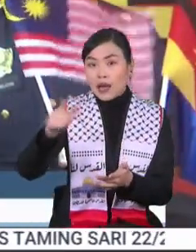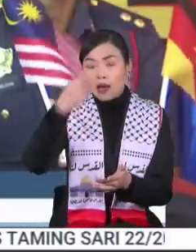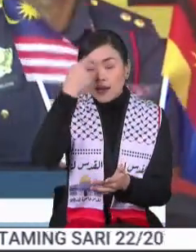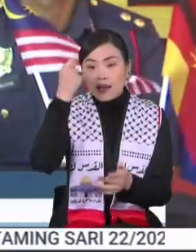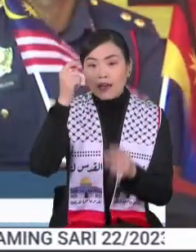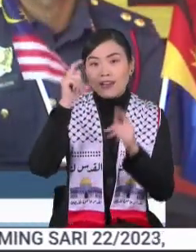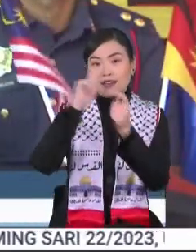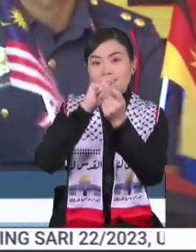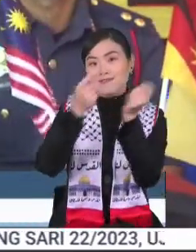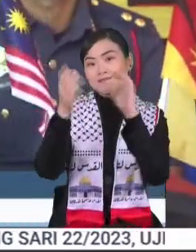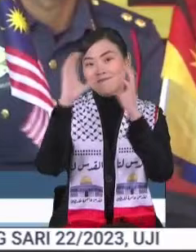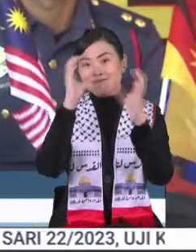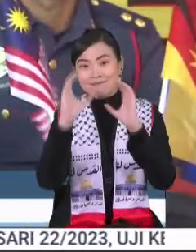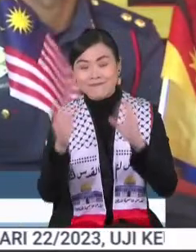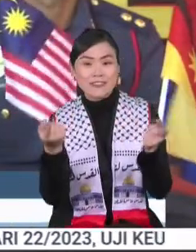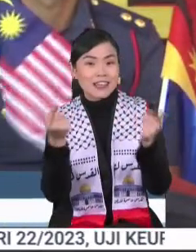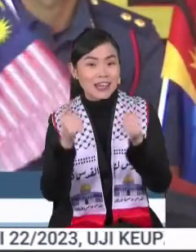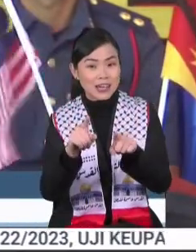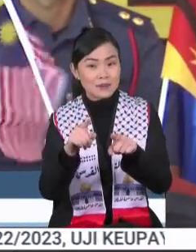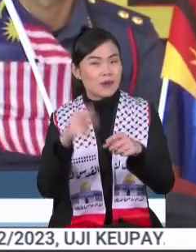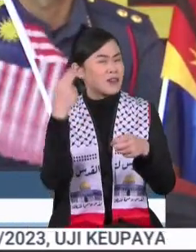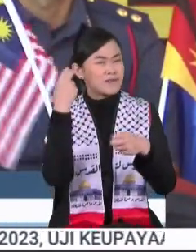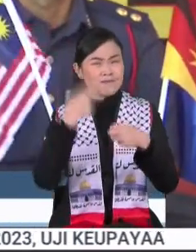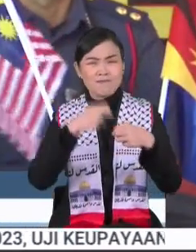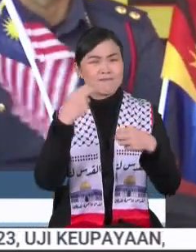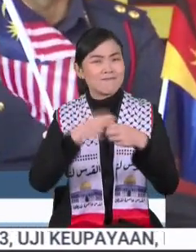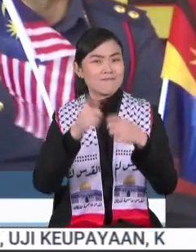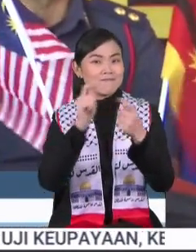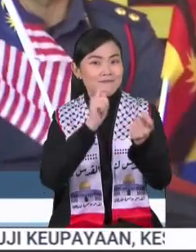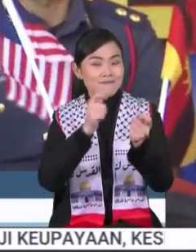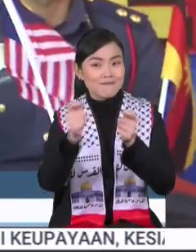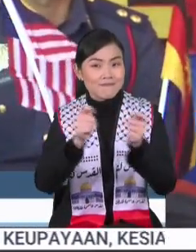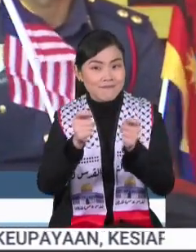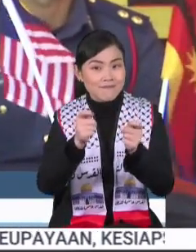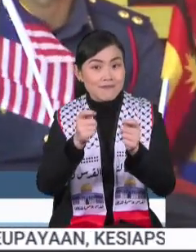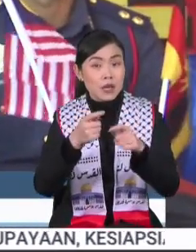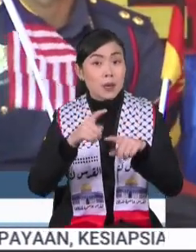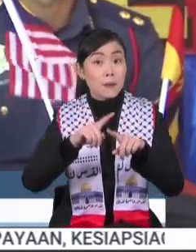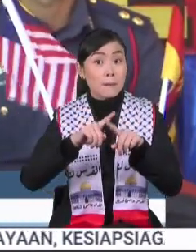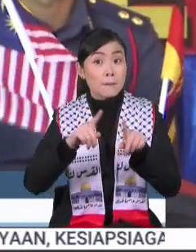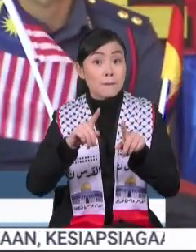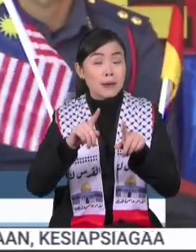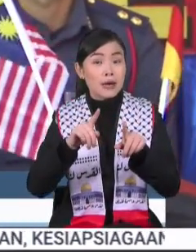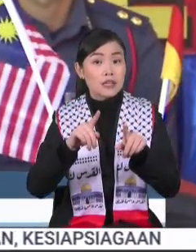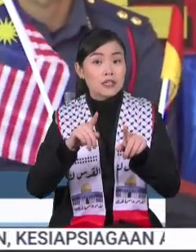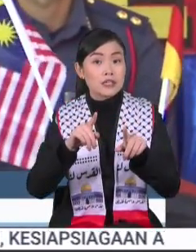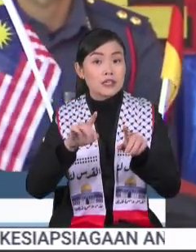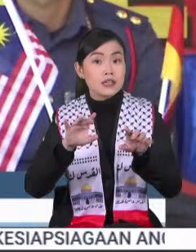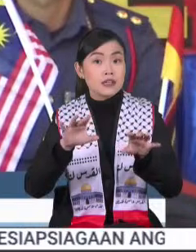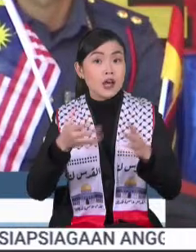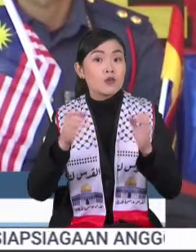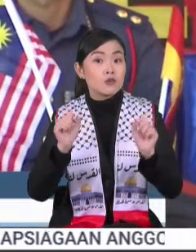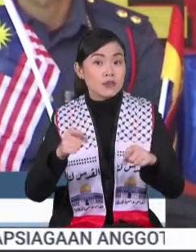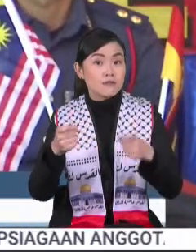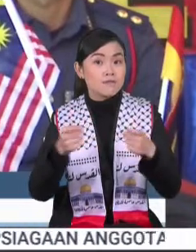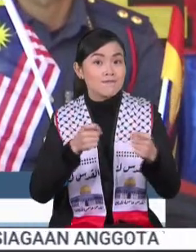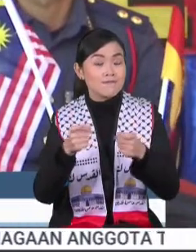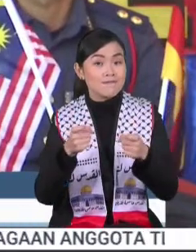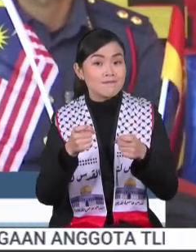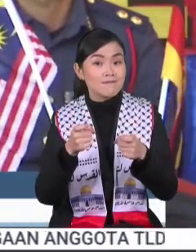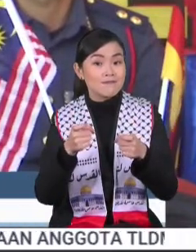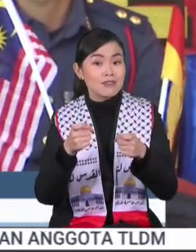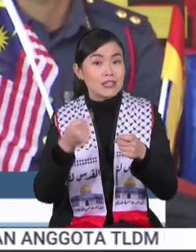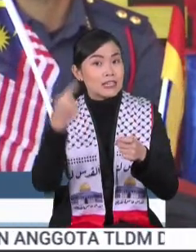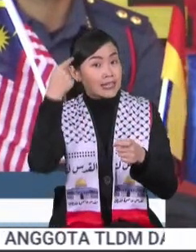cuaca climate change yang berlaku ni sukar untuk kita Kawal tetapi apa yang kita boleh kawal ialah